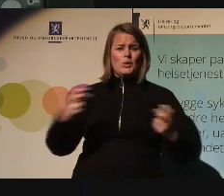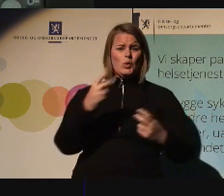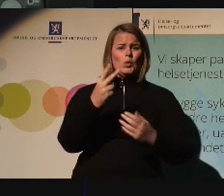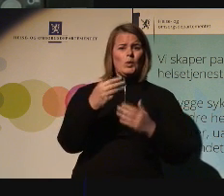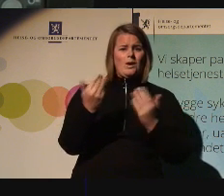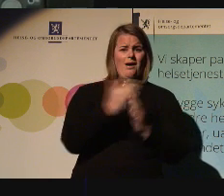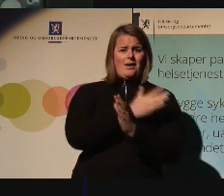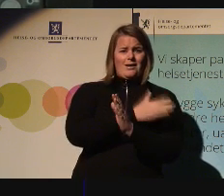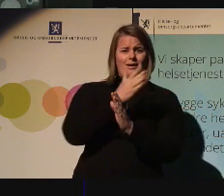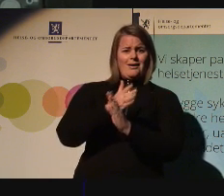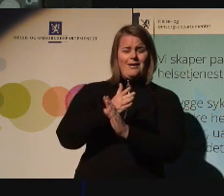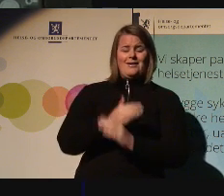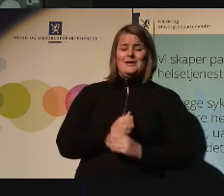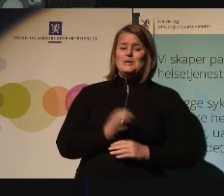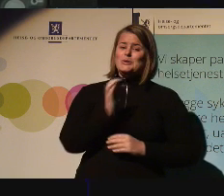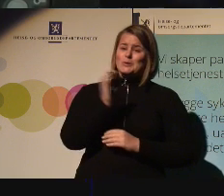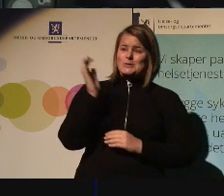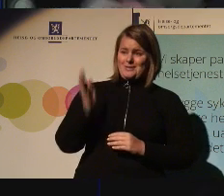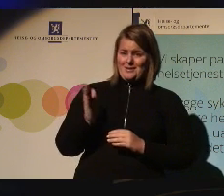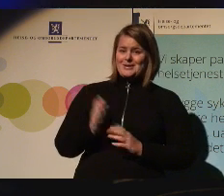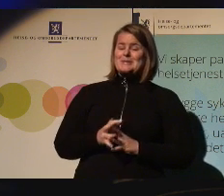dagene. Tusen takk skal dere ha.